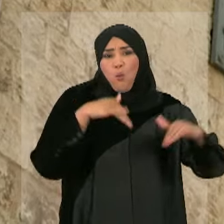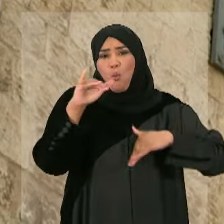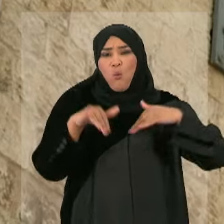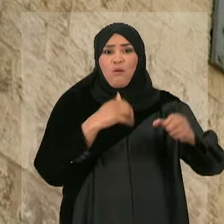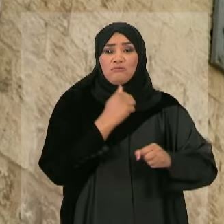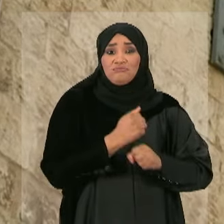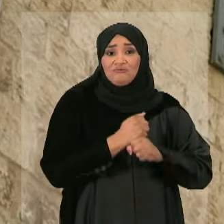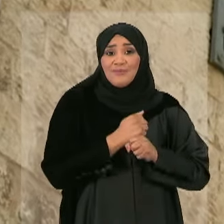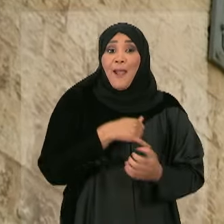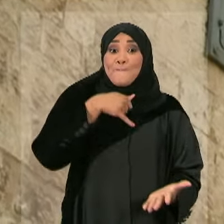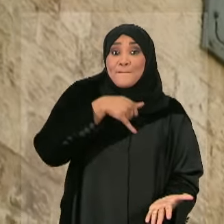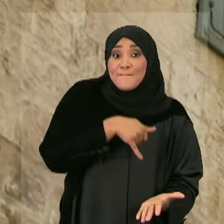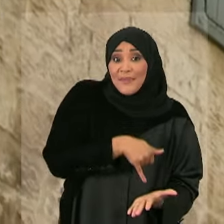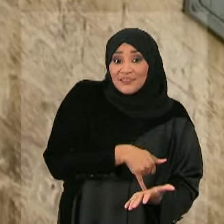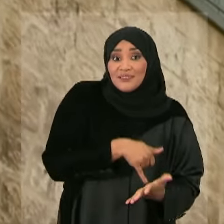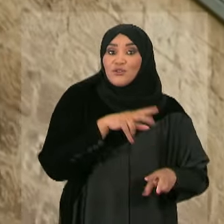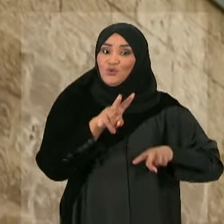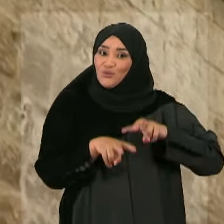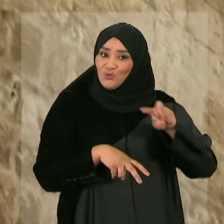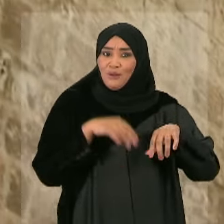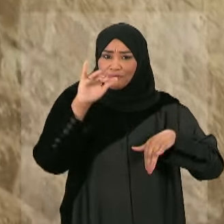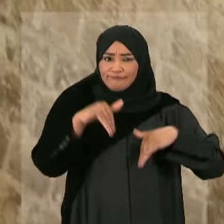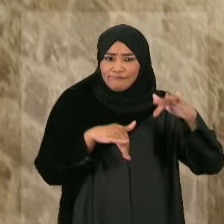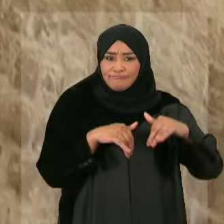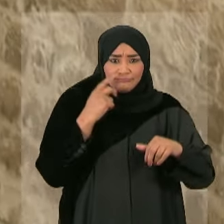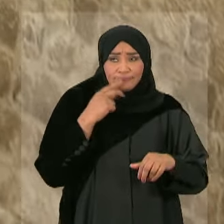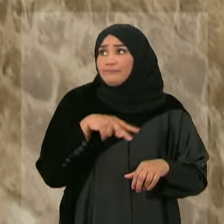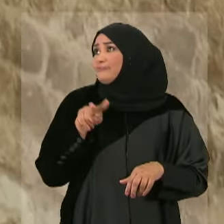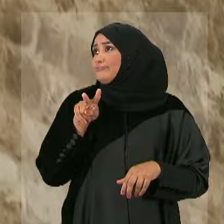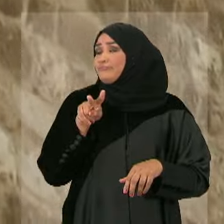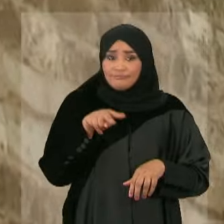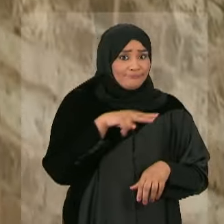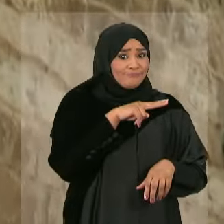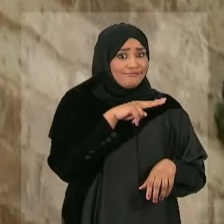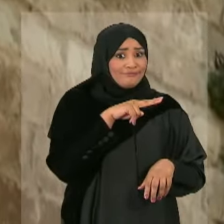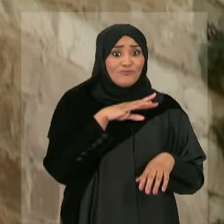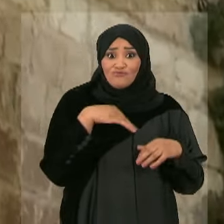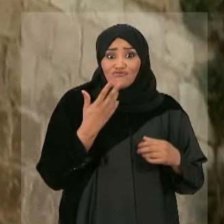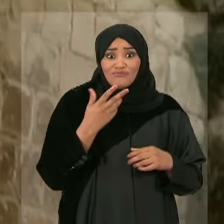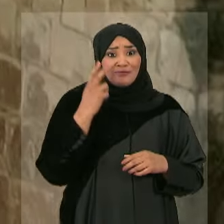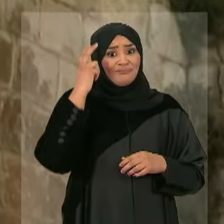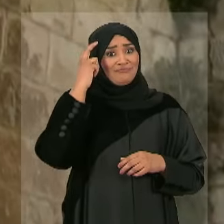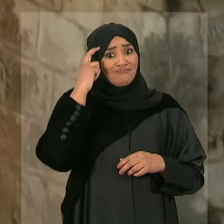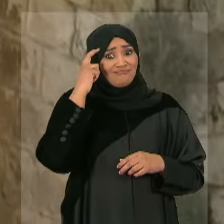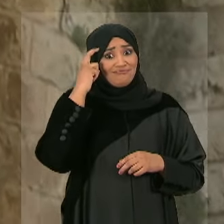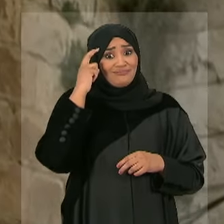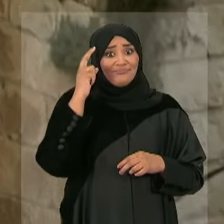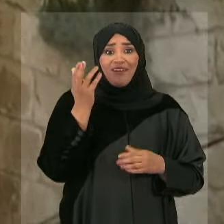هو مركز. كما نلتفت فيه في شيء يذكرنا بالماضي، إحنا شعب نعتز بالماضي.